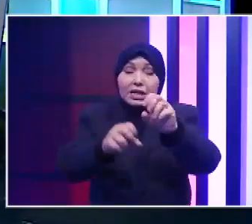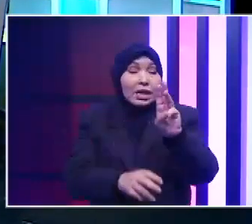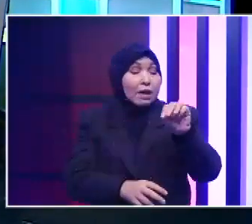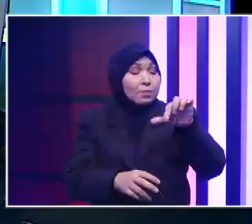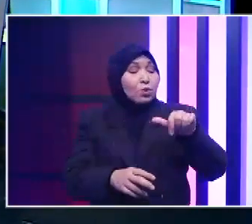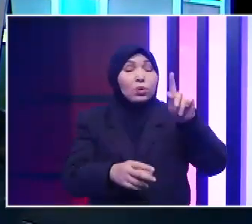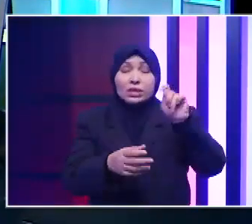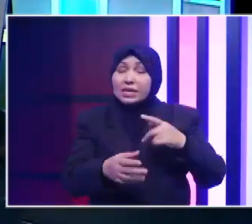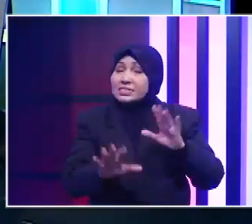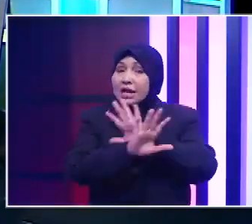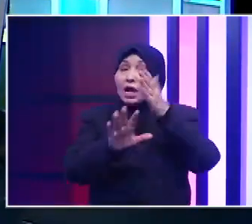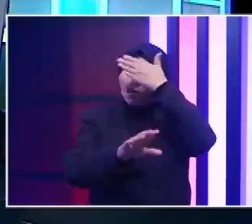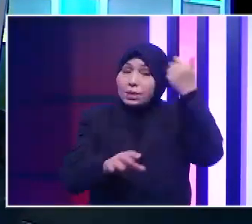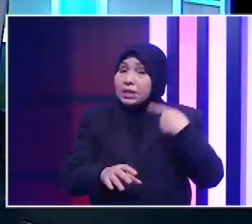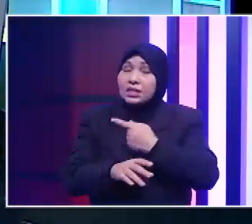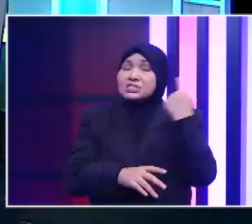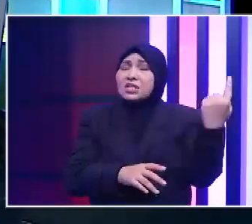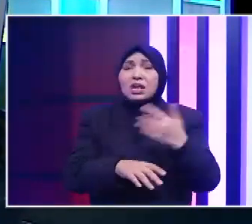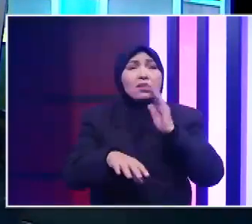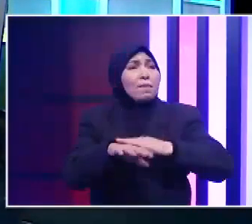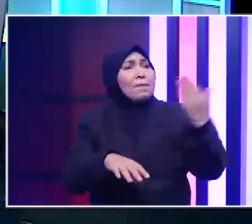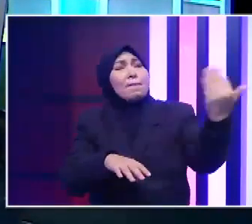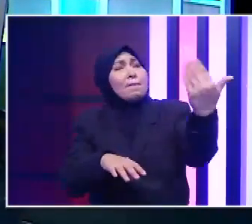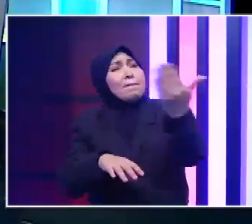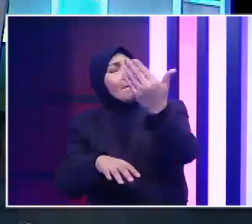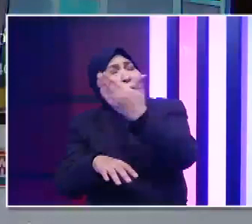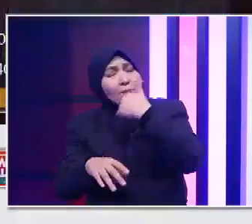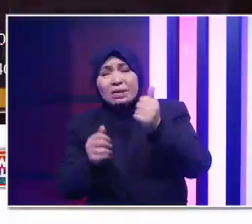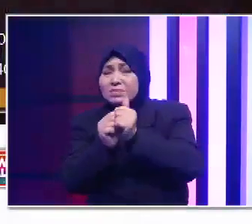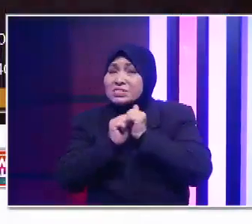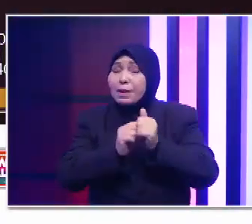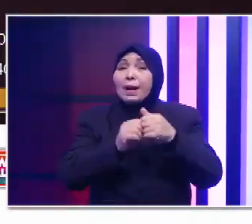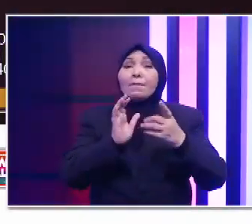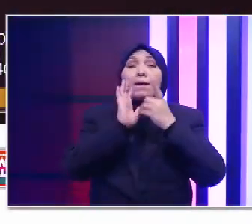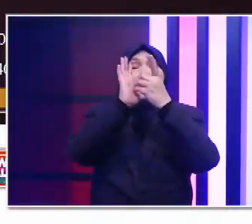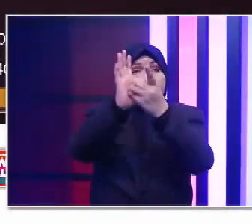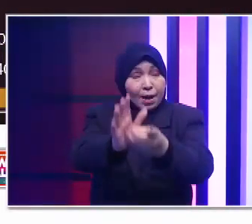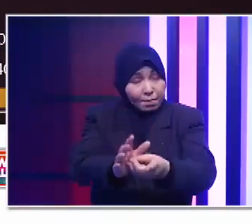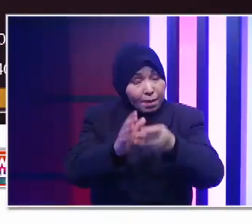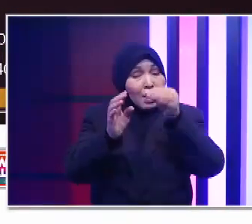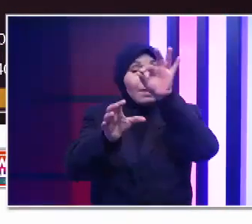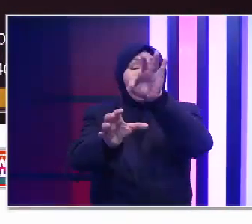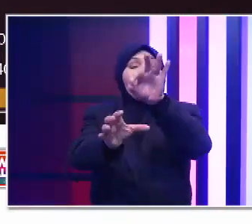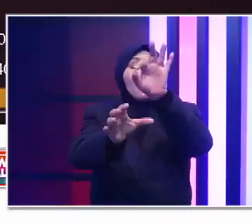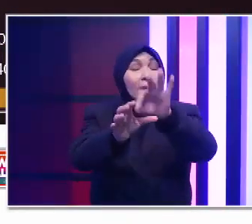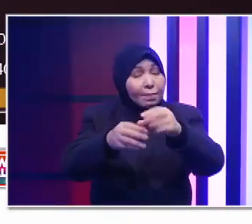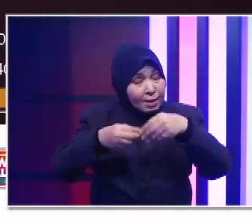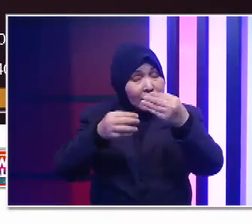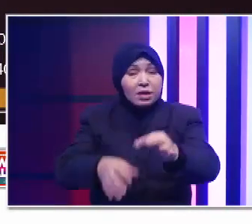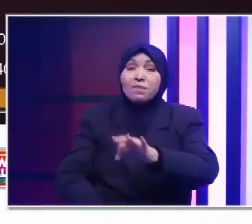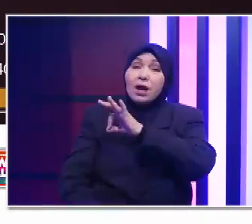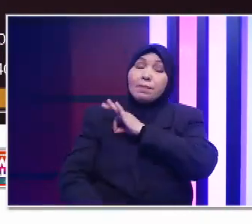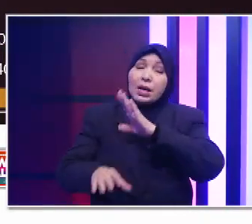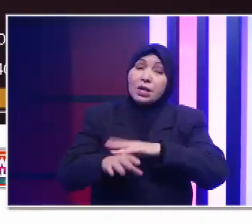kita setiap sel mengajak bersahabat Sabah untuk sama-sama menyumbang dalam tabung gerakan Alquran dimanfaatkan pada